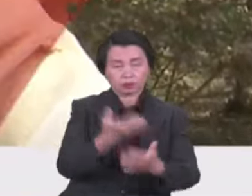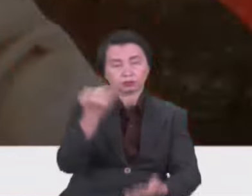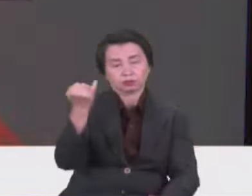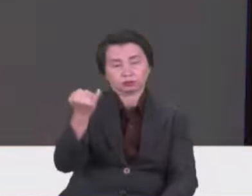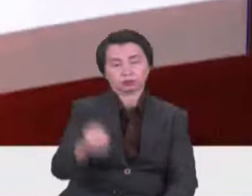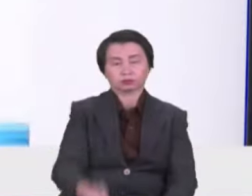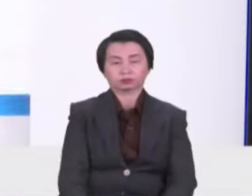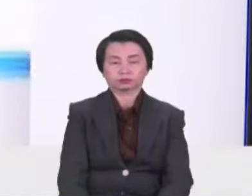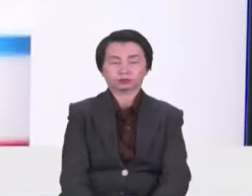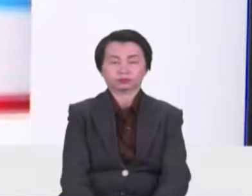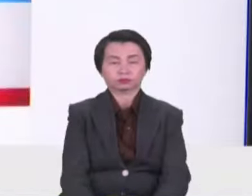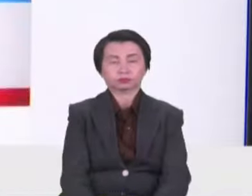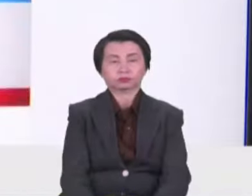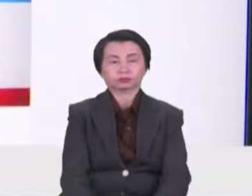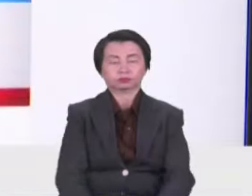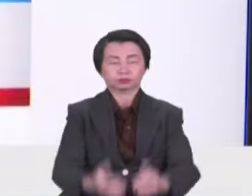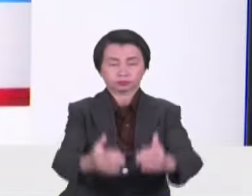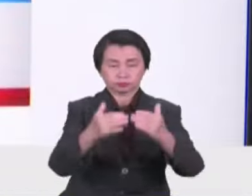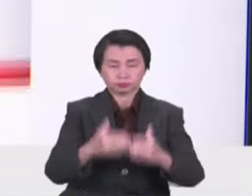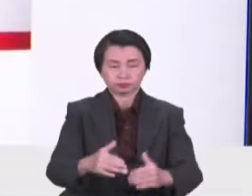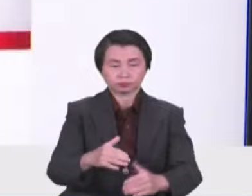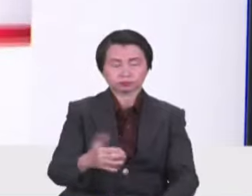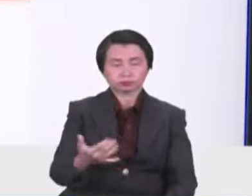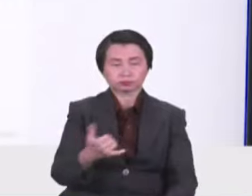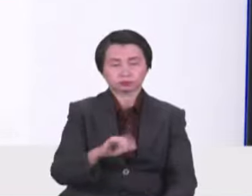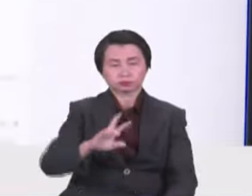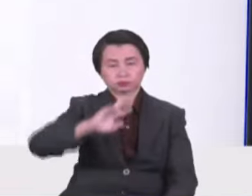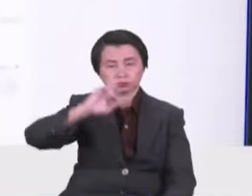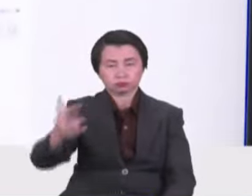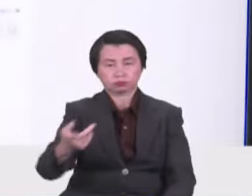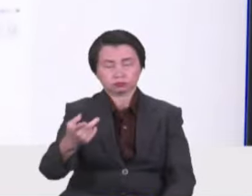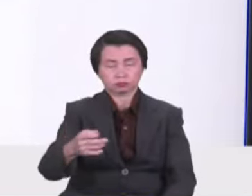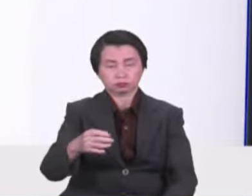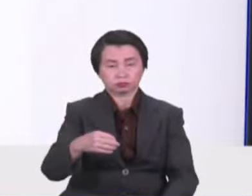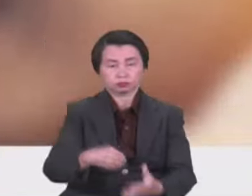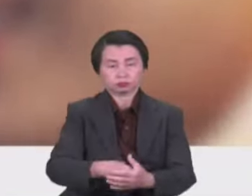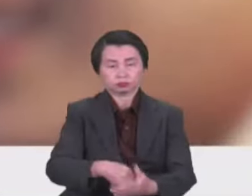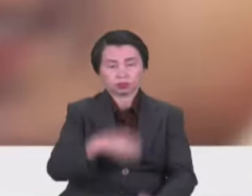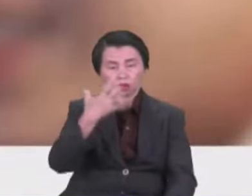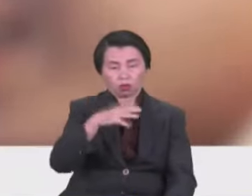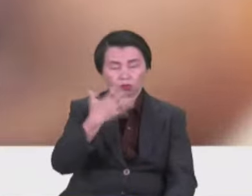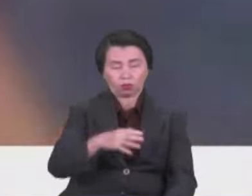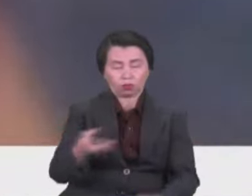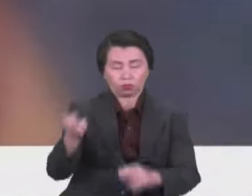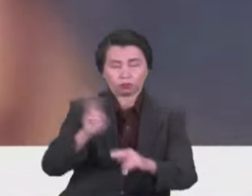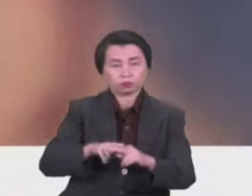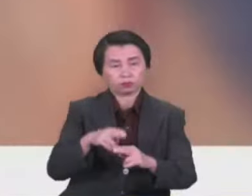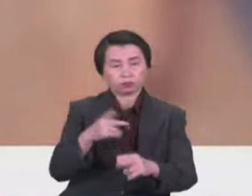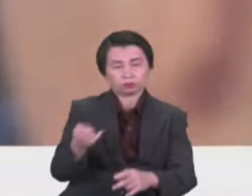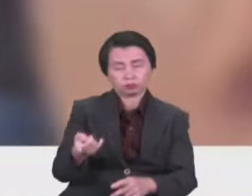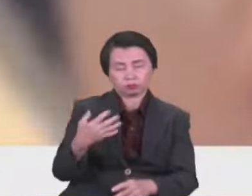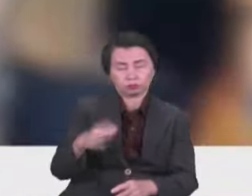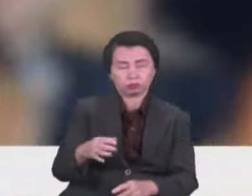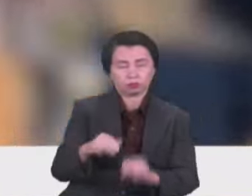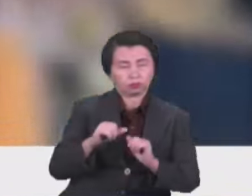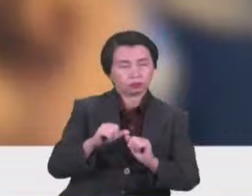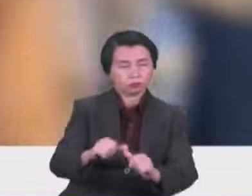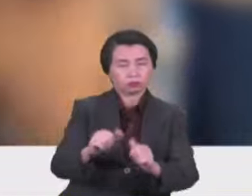buruknya. Seterusnya, isu dimanipulasi disebar ataupun hangat dengan lambakan maklumat yang